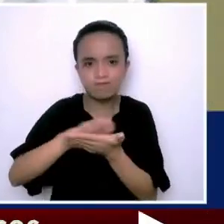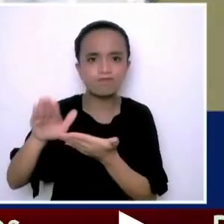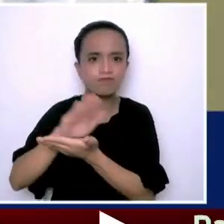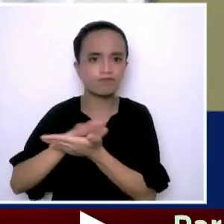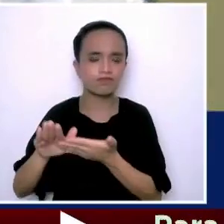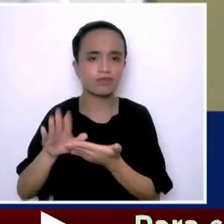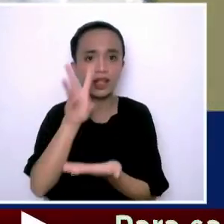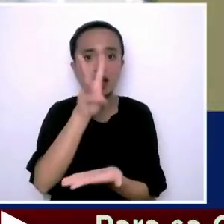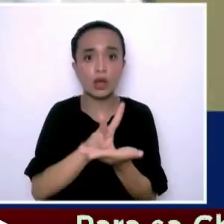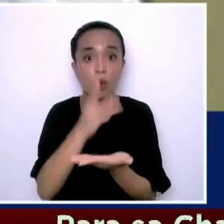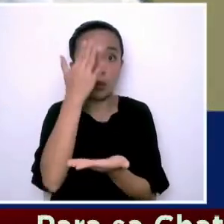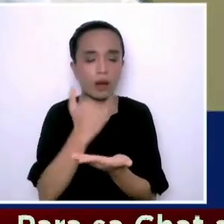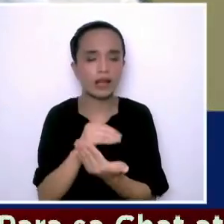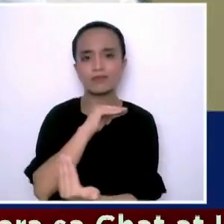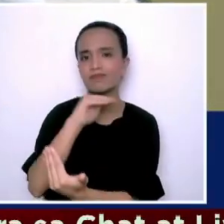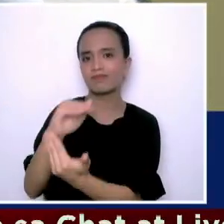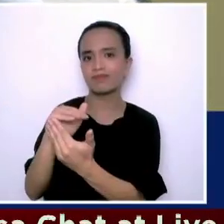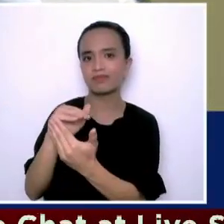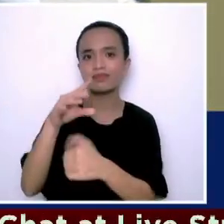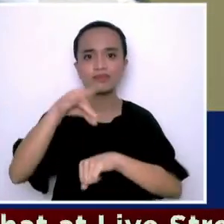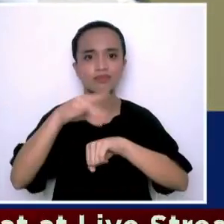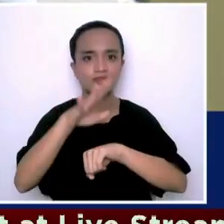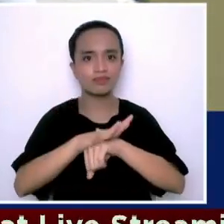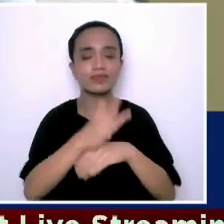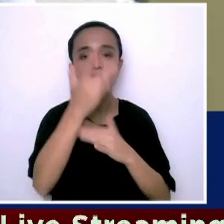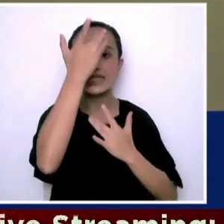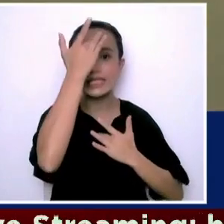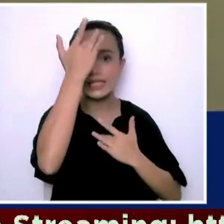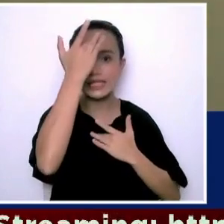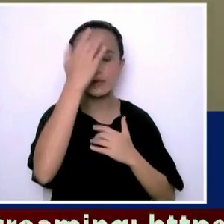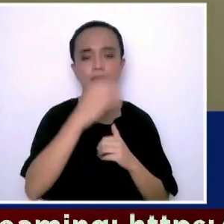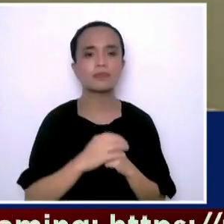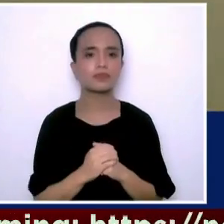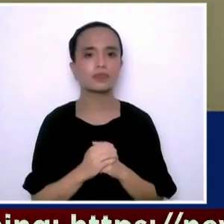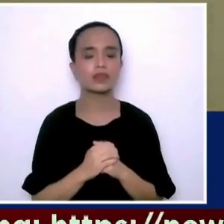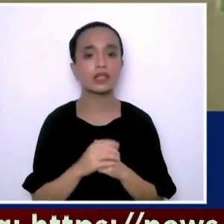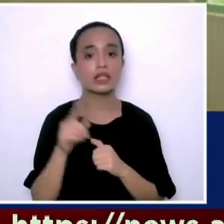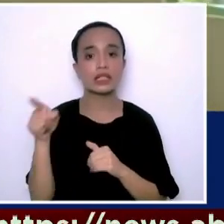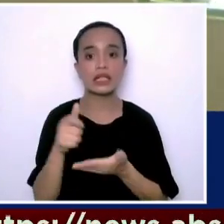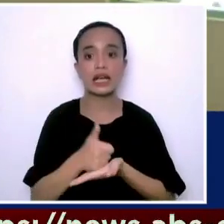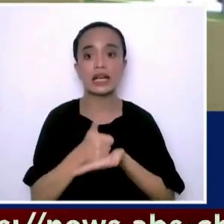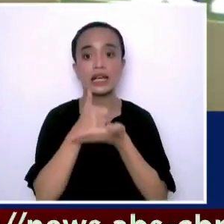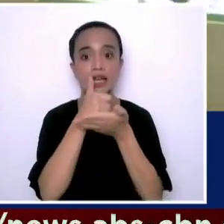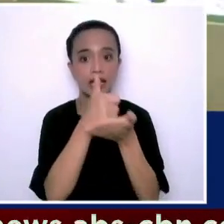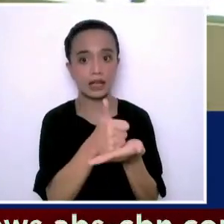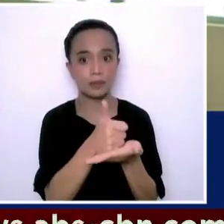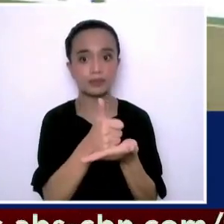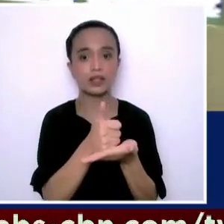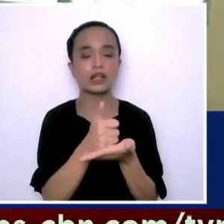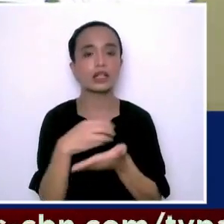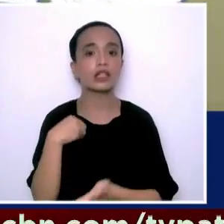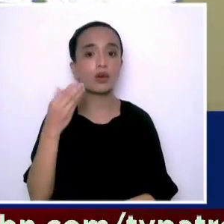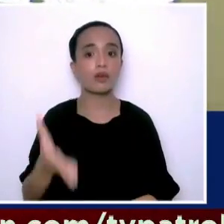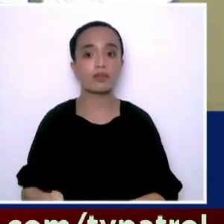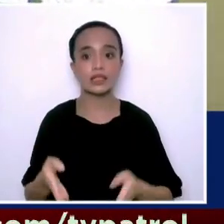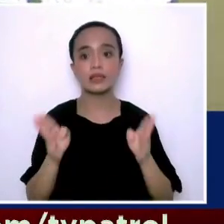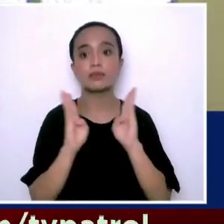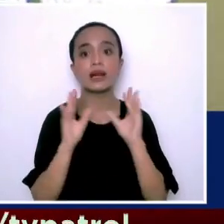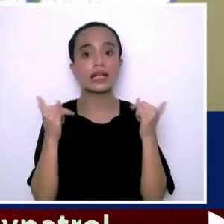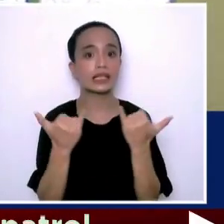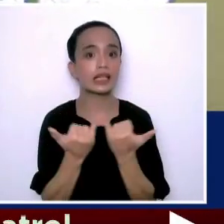para maiwasan ang dengue. Makikipagpulong din umano si Advincula sa mga opisyal ng barangay